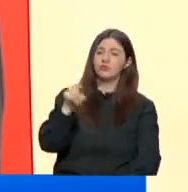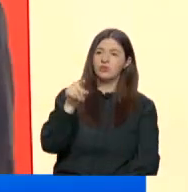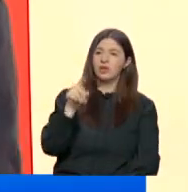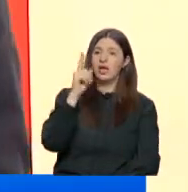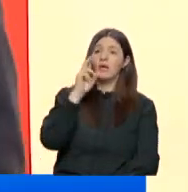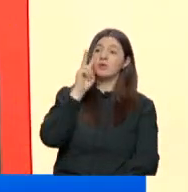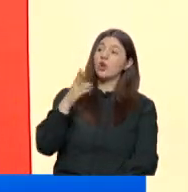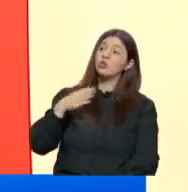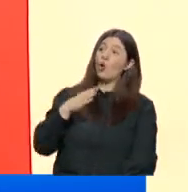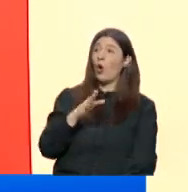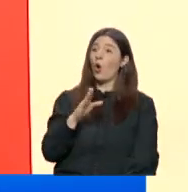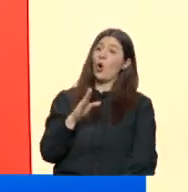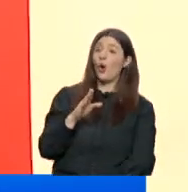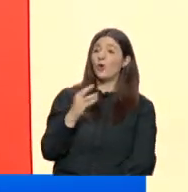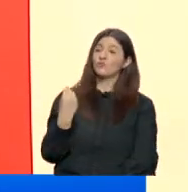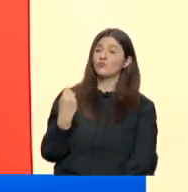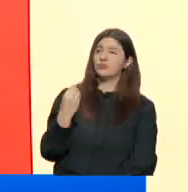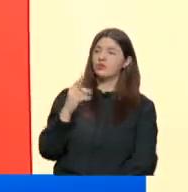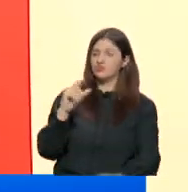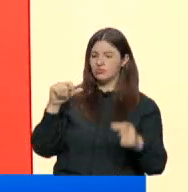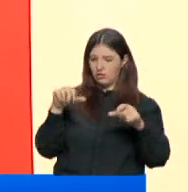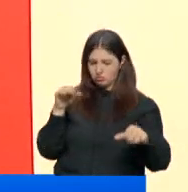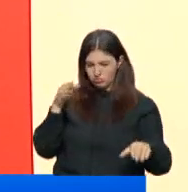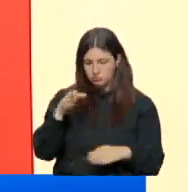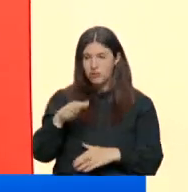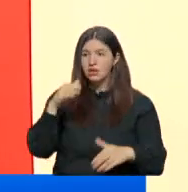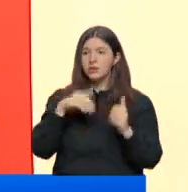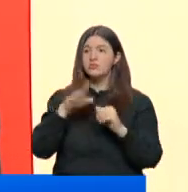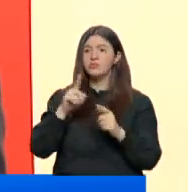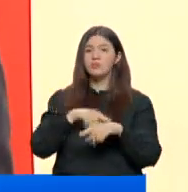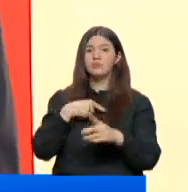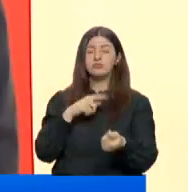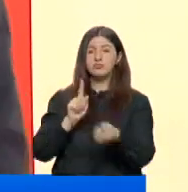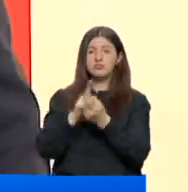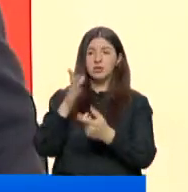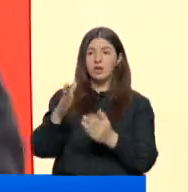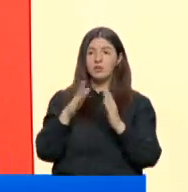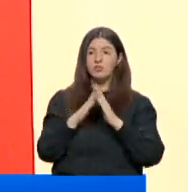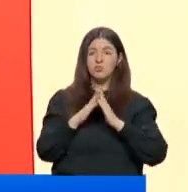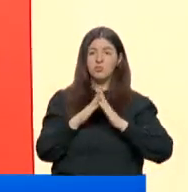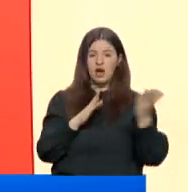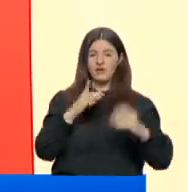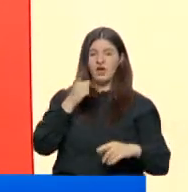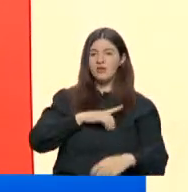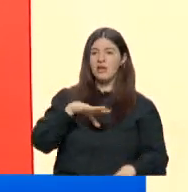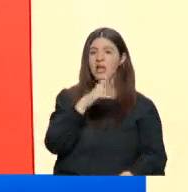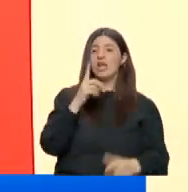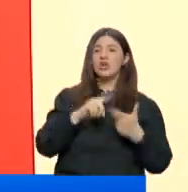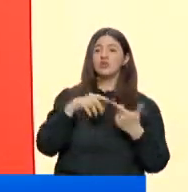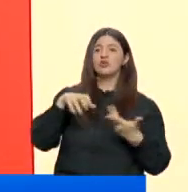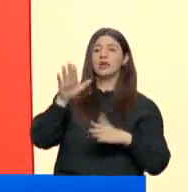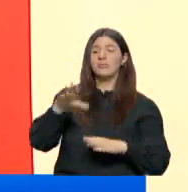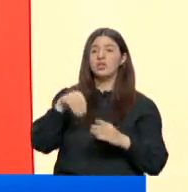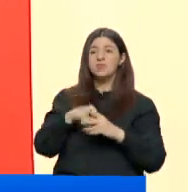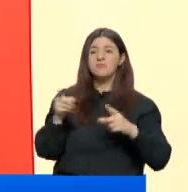ilk bakışta doğru gibi gelmekle beraber sahaya çıktığımızda seçim döneminde biz şununla karşılaştık. Muhalif adaylar ikinci tura kalmak